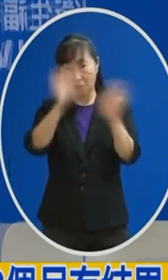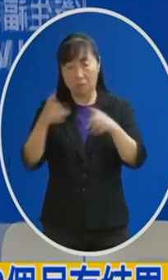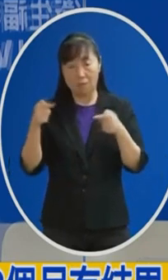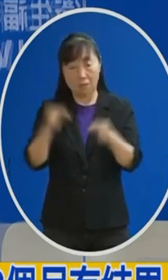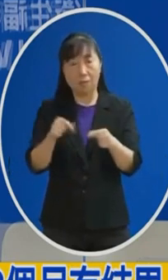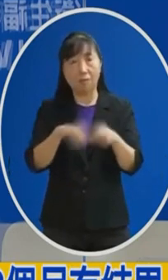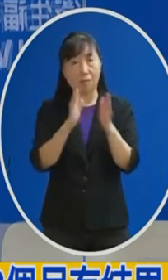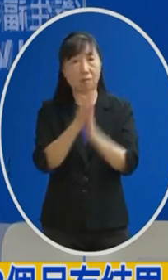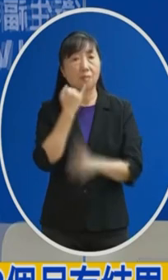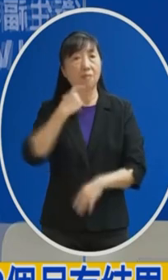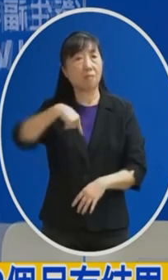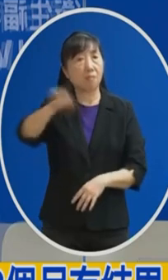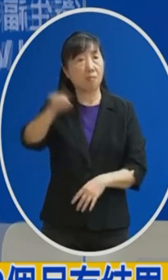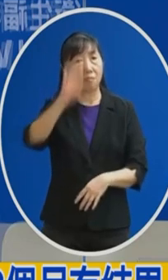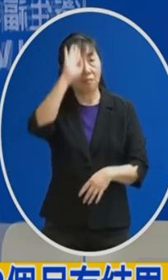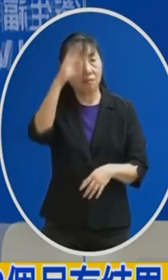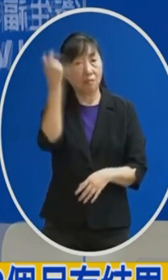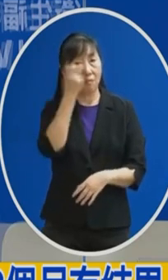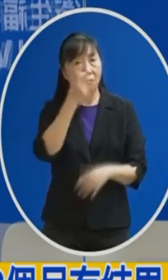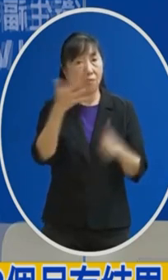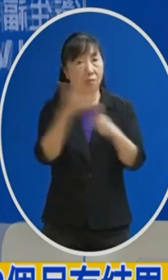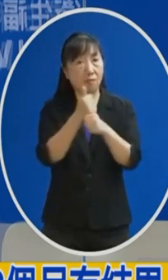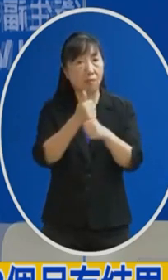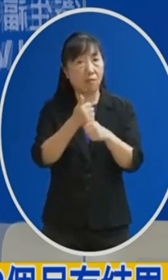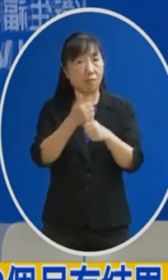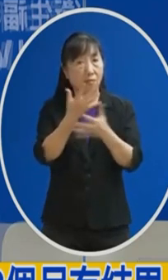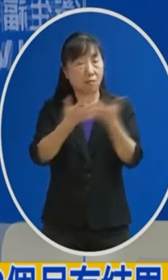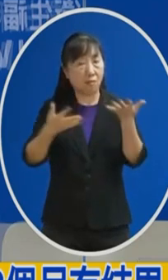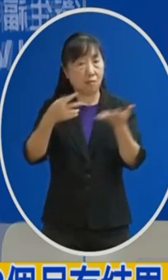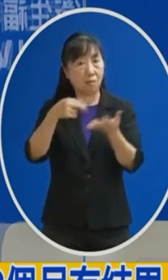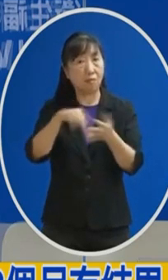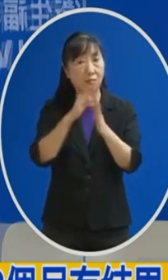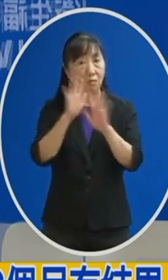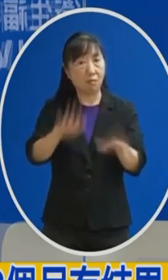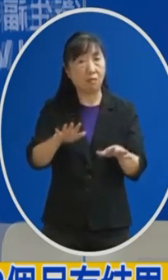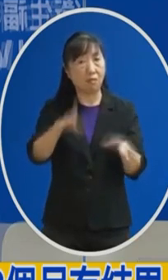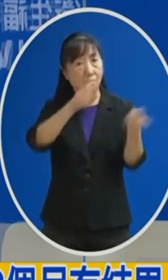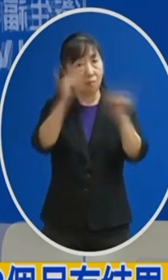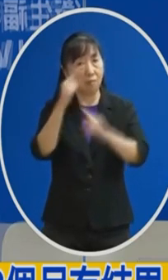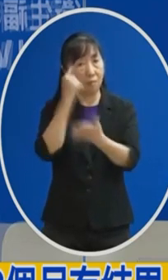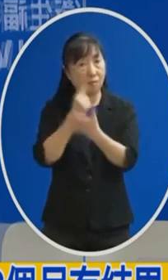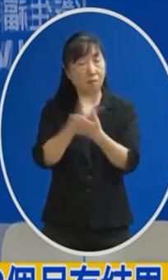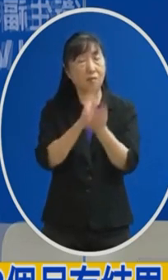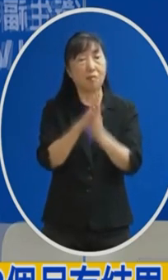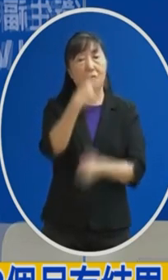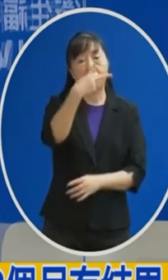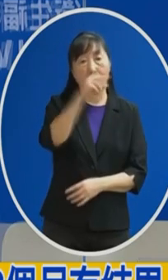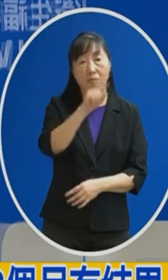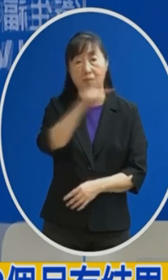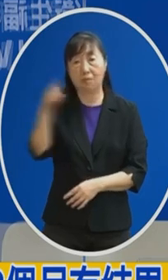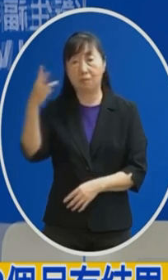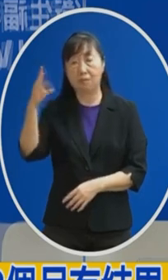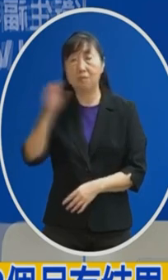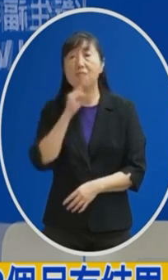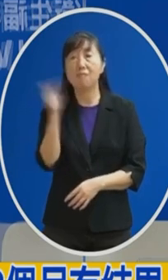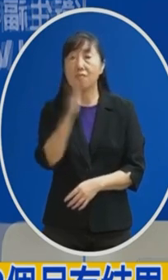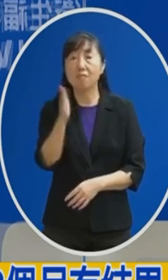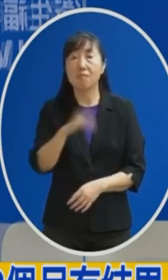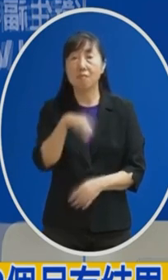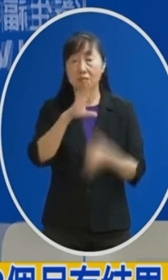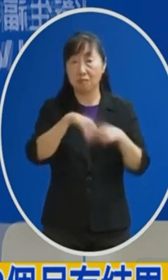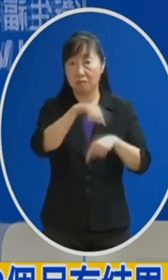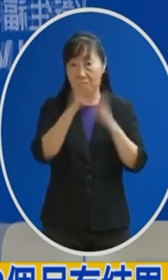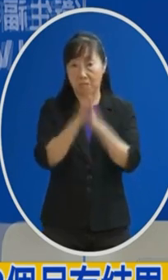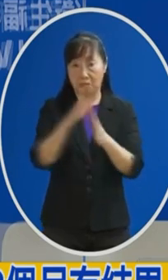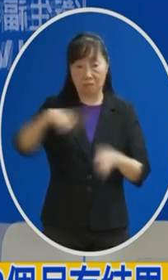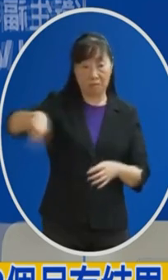新哈。目前大概每天的检验量大概是介于2万到3万之间，所以并没有说把这个12.4万每天都用全。那